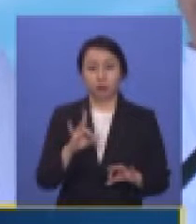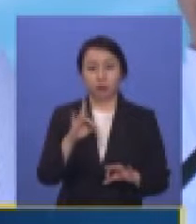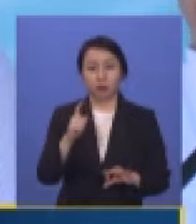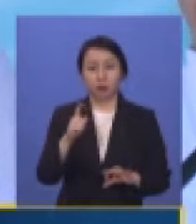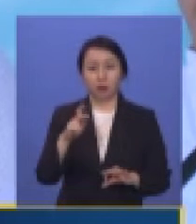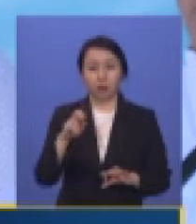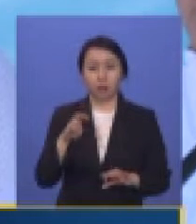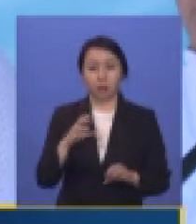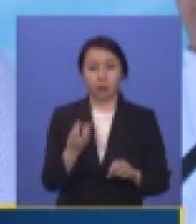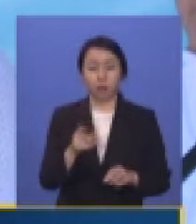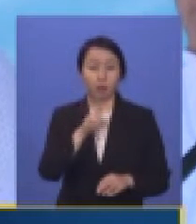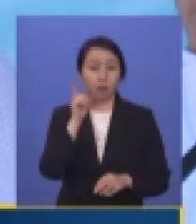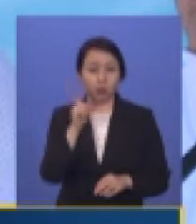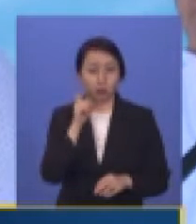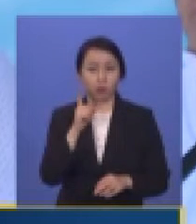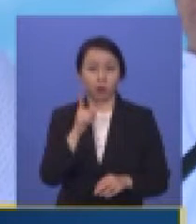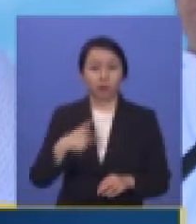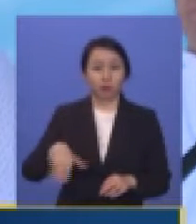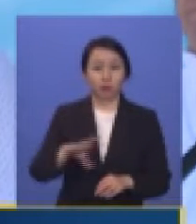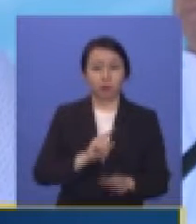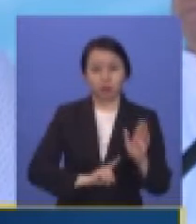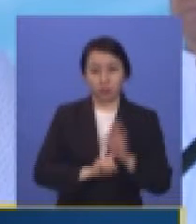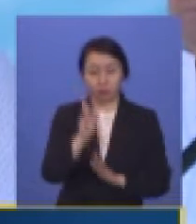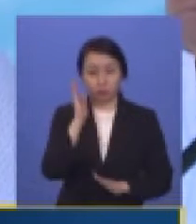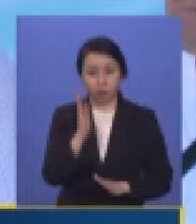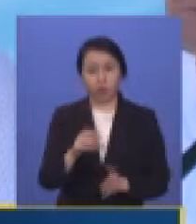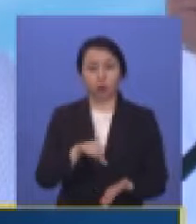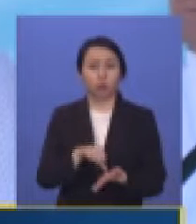Рахат Табулов еще молодой, все старты впереди.